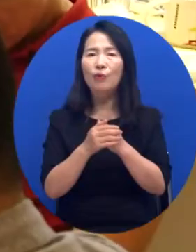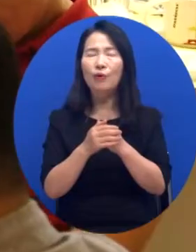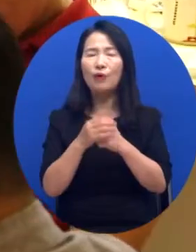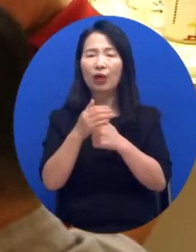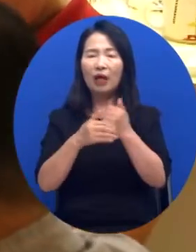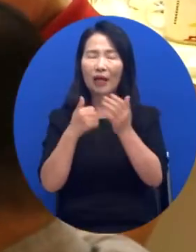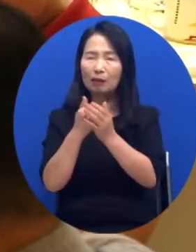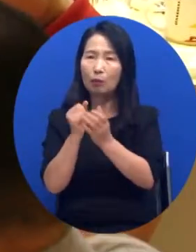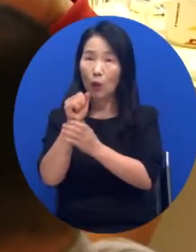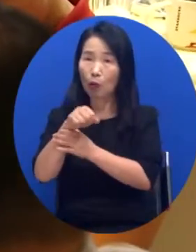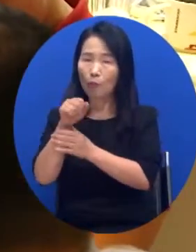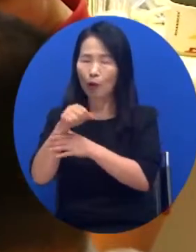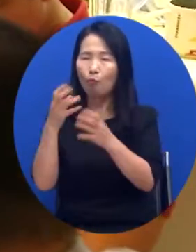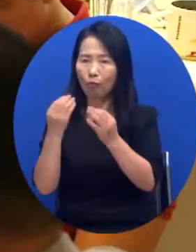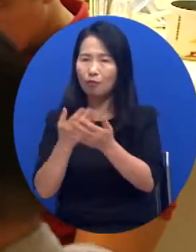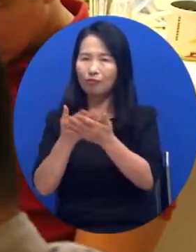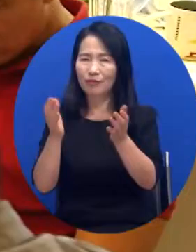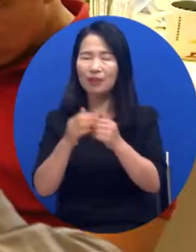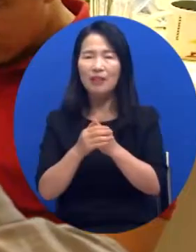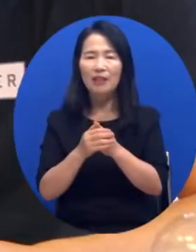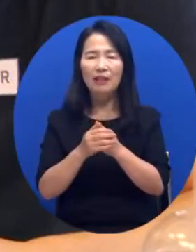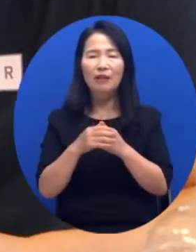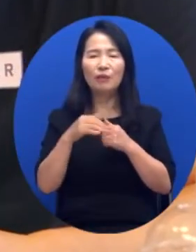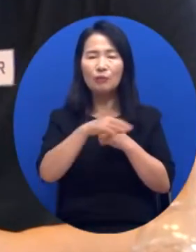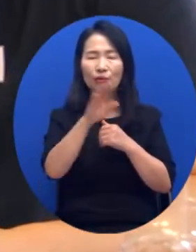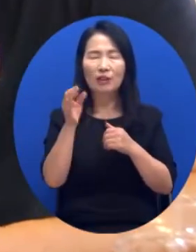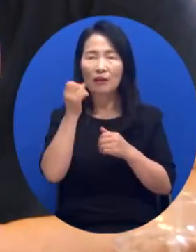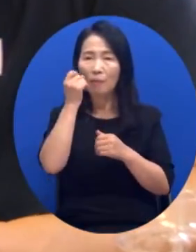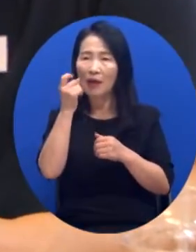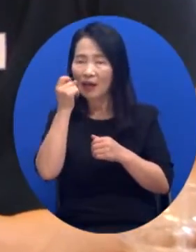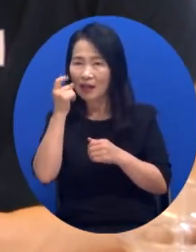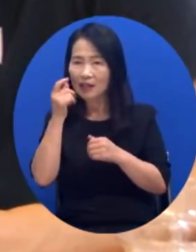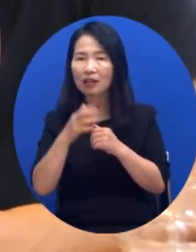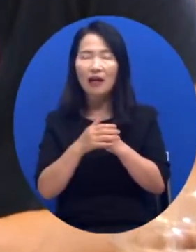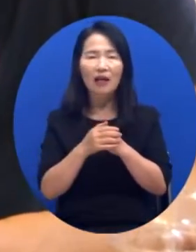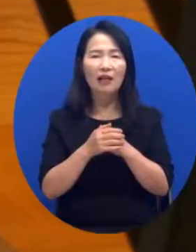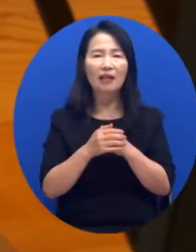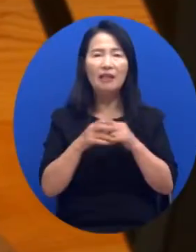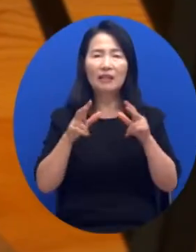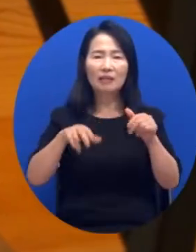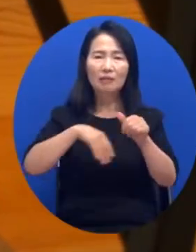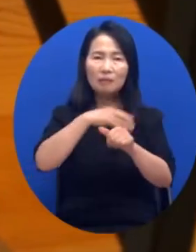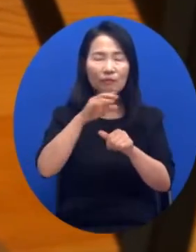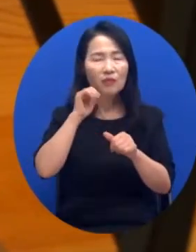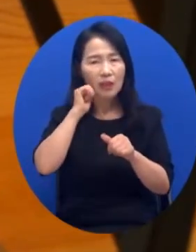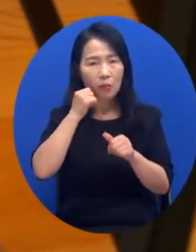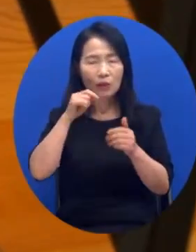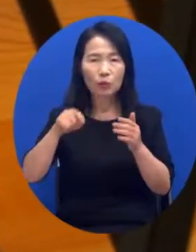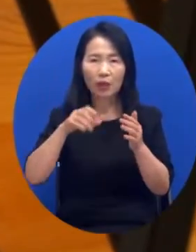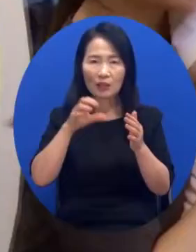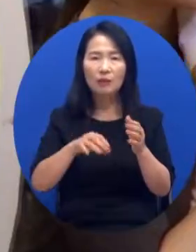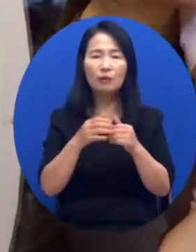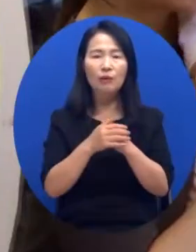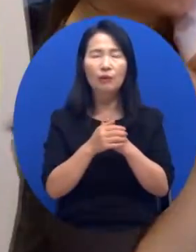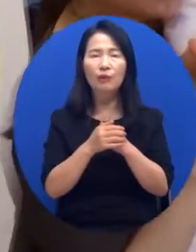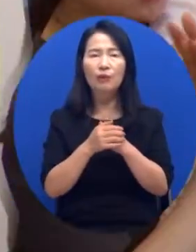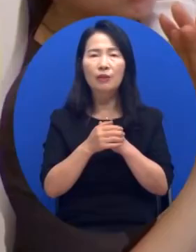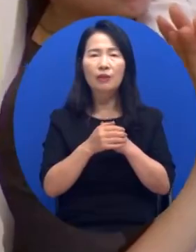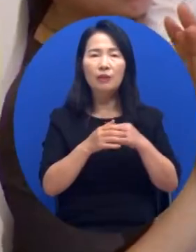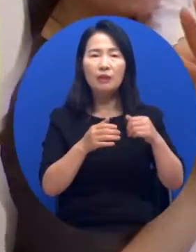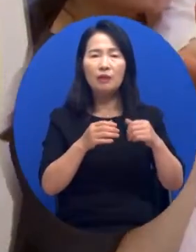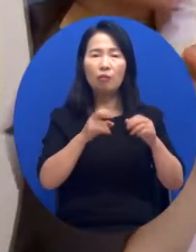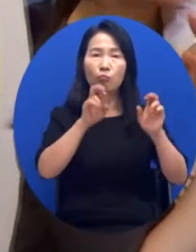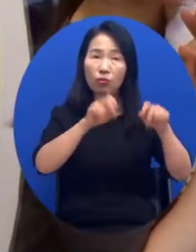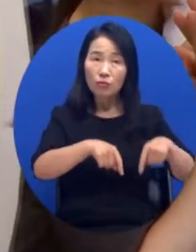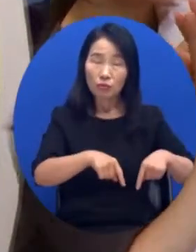열매들이 있었는데 그래서 저희들은 매달 지금 이 상황 속에서도 처음 예수님을 안 믿는